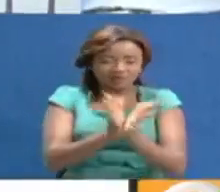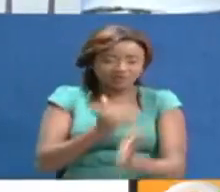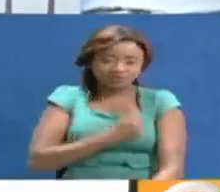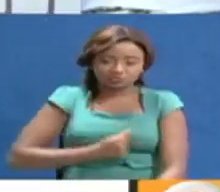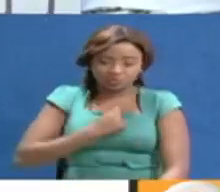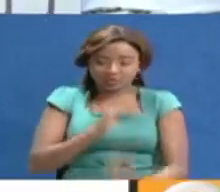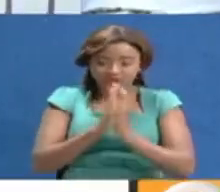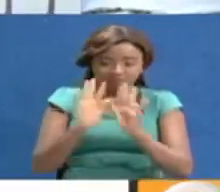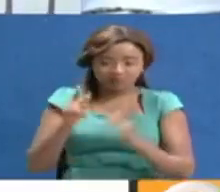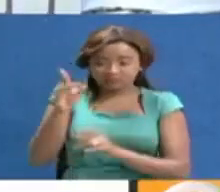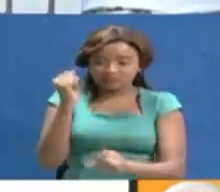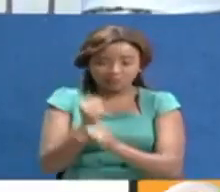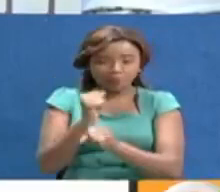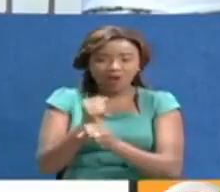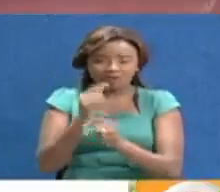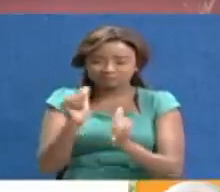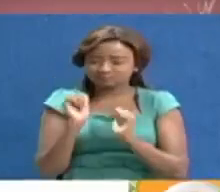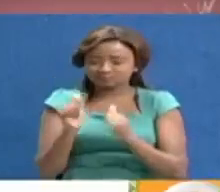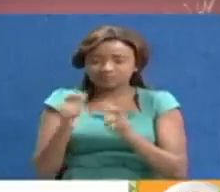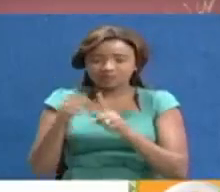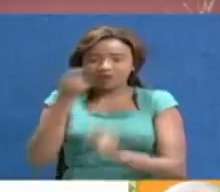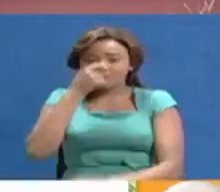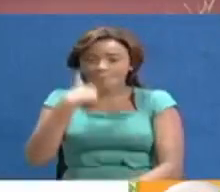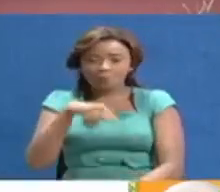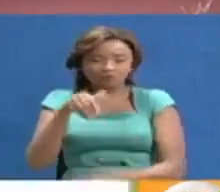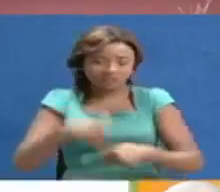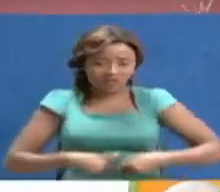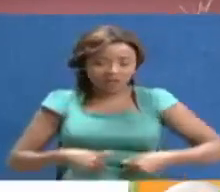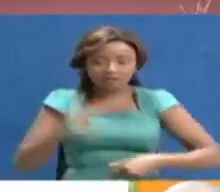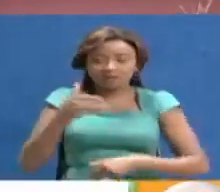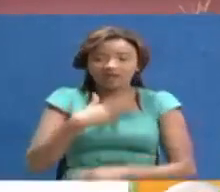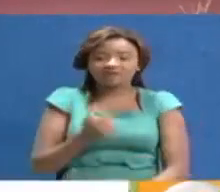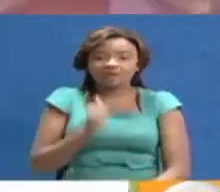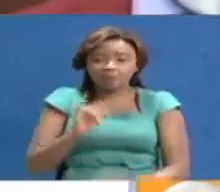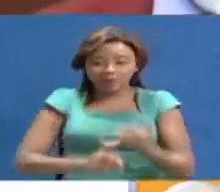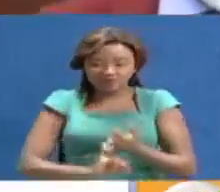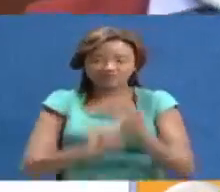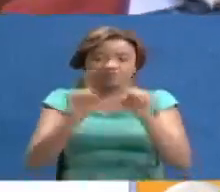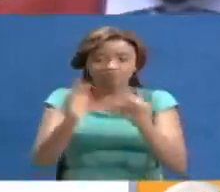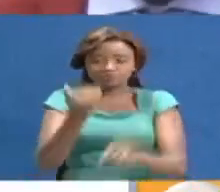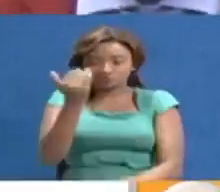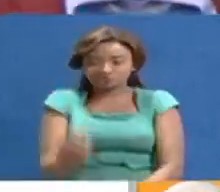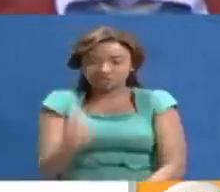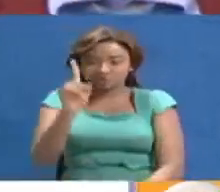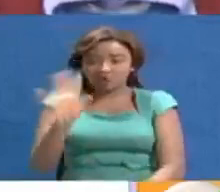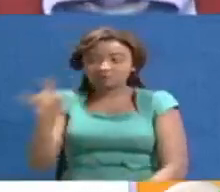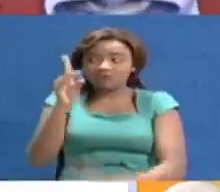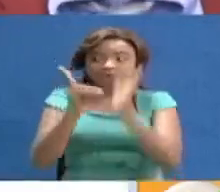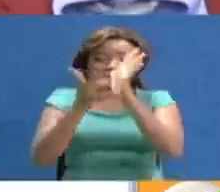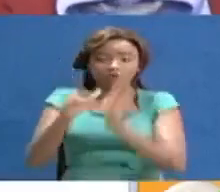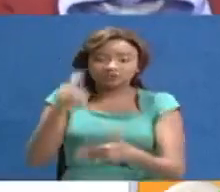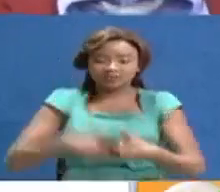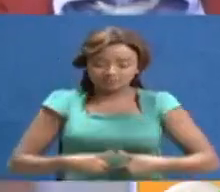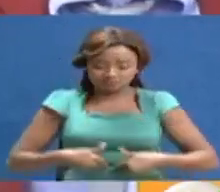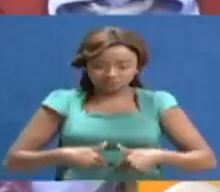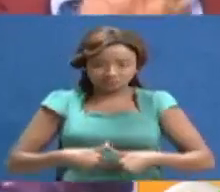kusifu utendakazi wake licha ya umri wake mdogo. Mogusu amemwacha mjane na mtoto mmoja. Dr. Mogusu alikuwa kijana